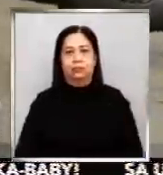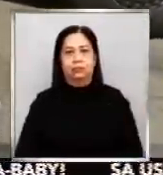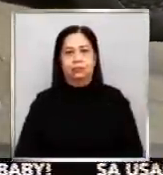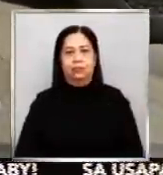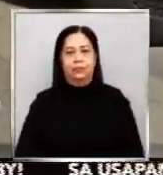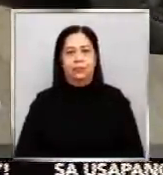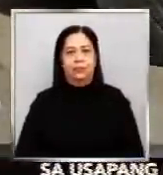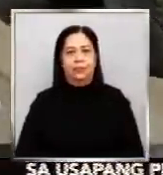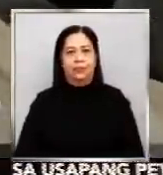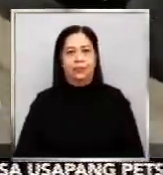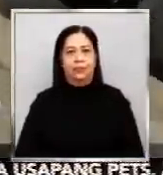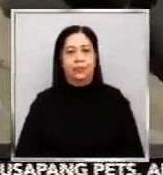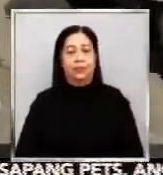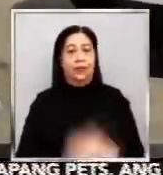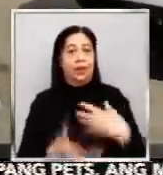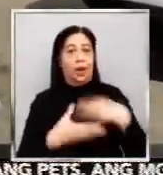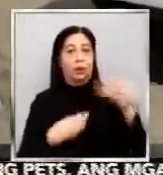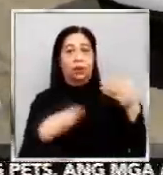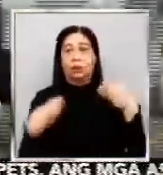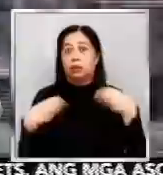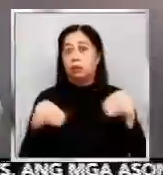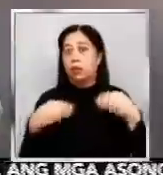labas ng palengke,